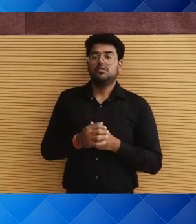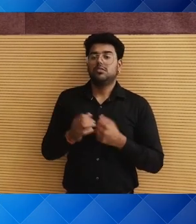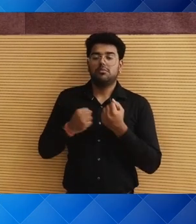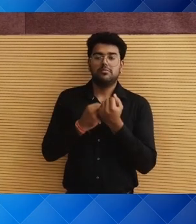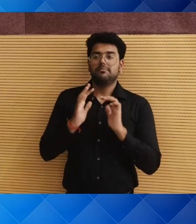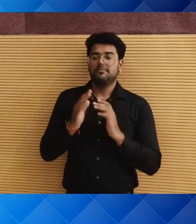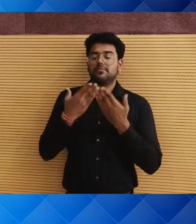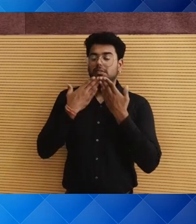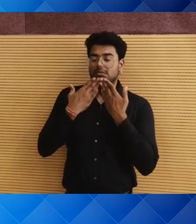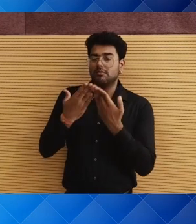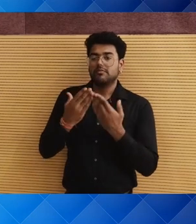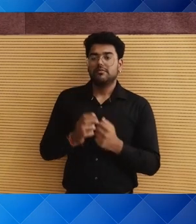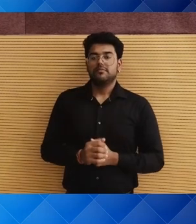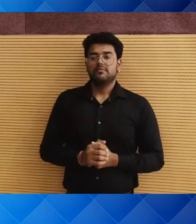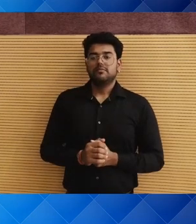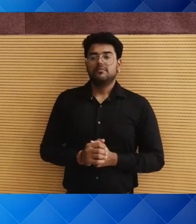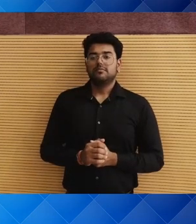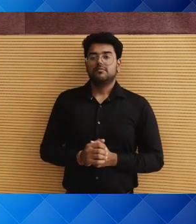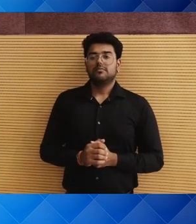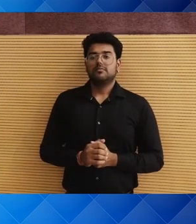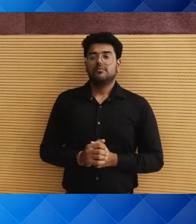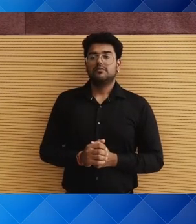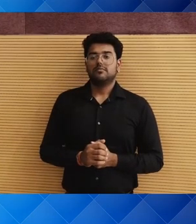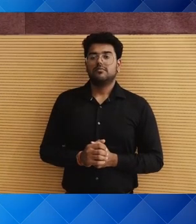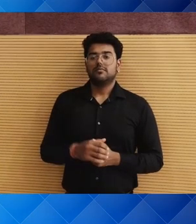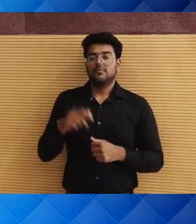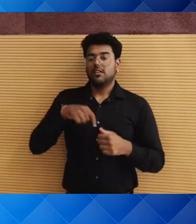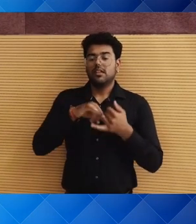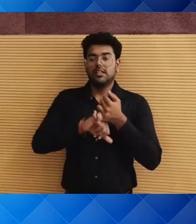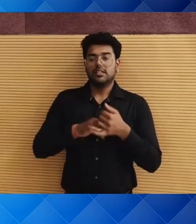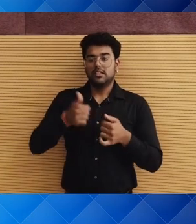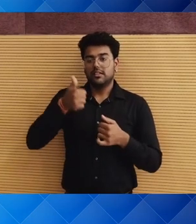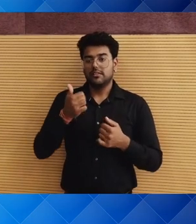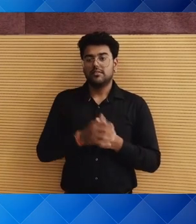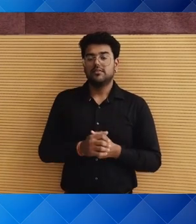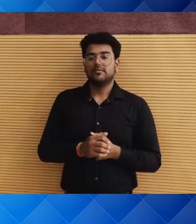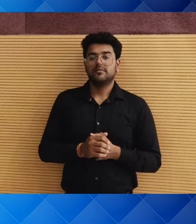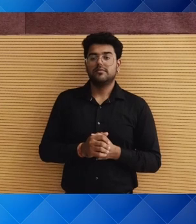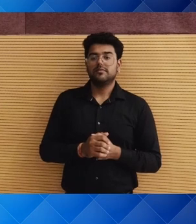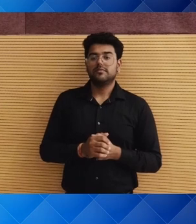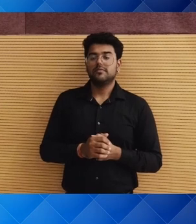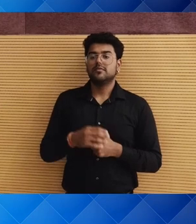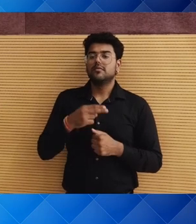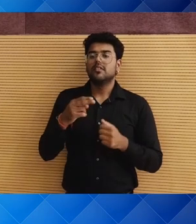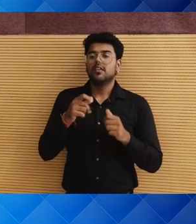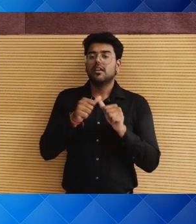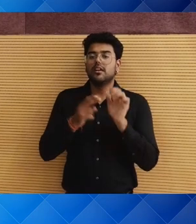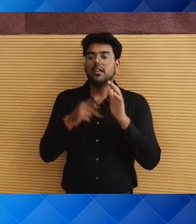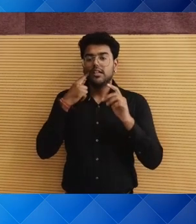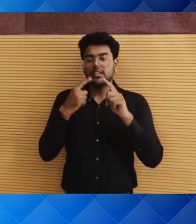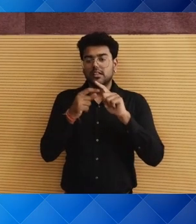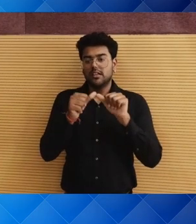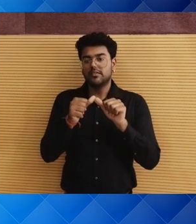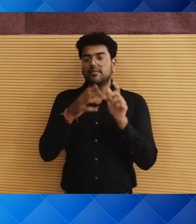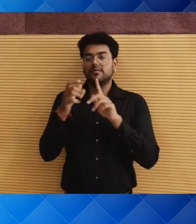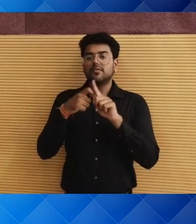उनका मैं बहुत बहुत धन्यवाद देता हूँ। हमारी जो सचिव हैं श्रीमती अनिता कारवाल जी, निश्चित